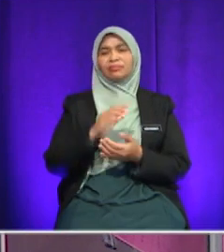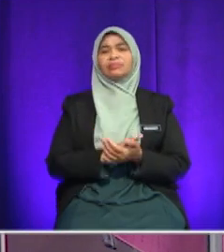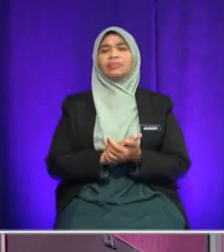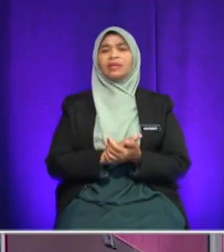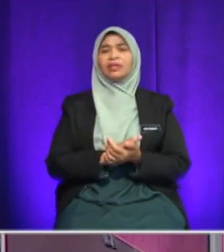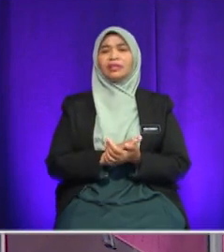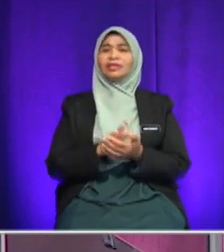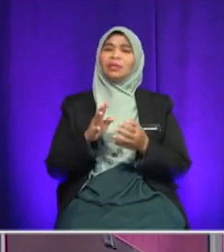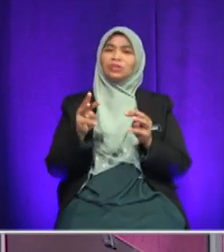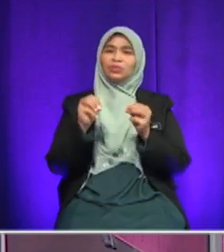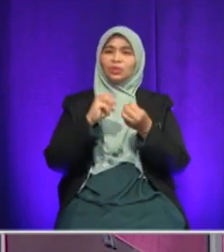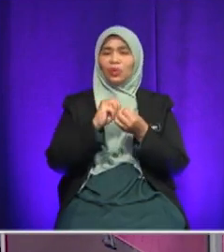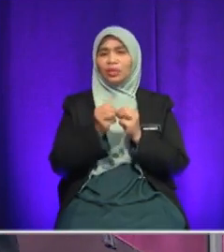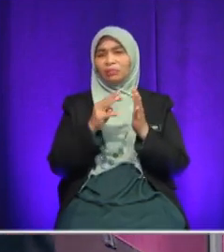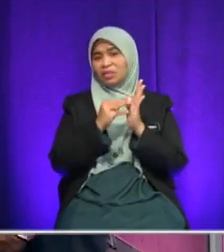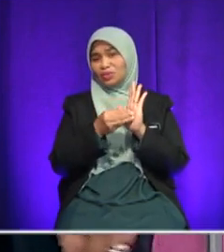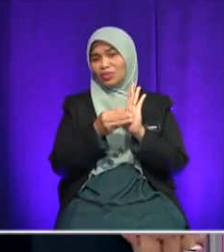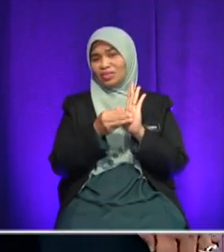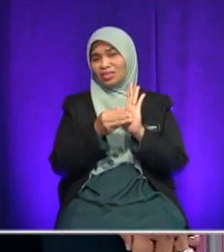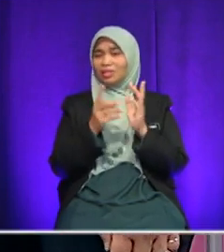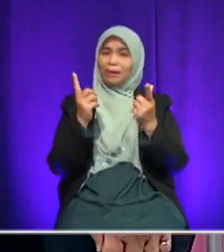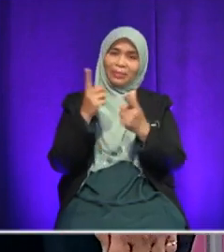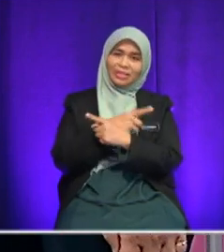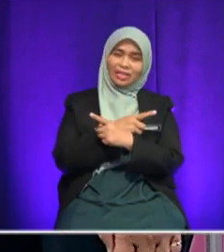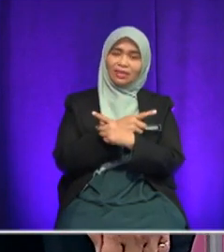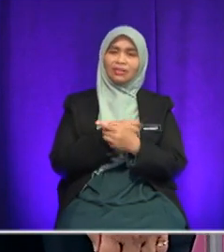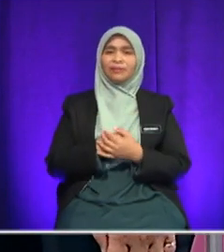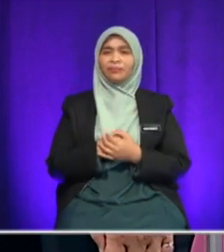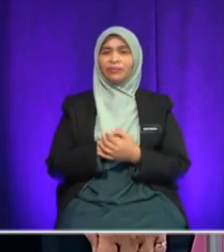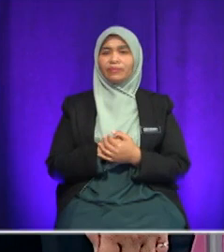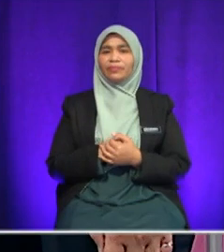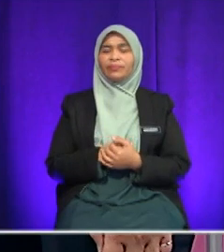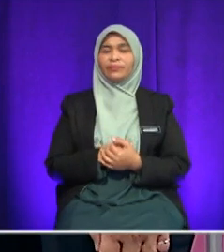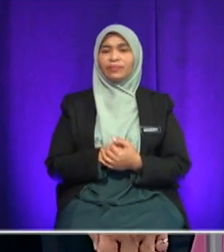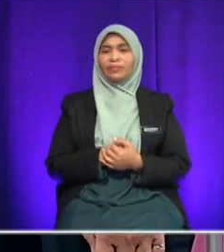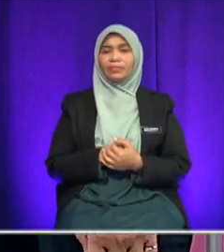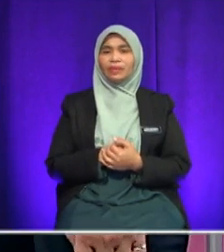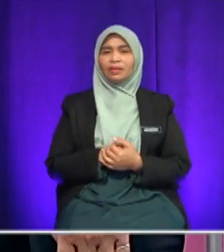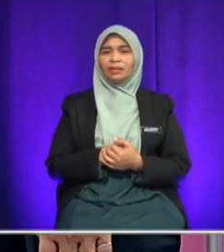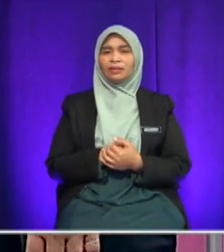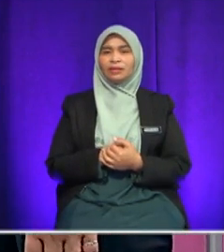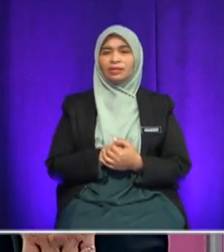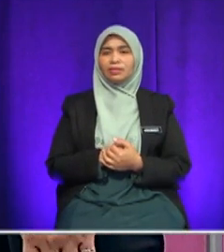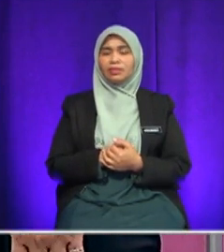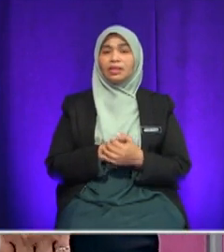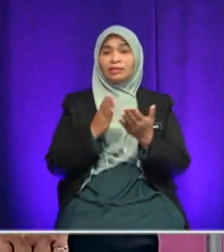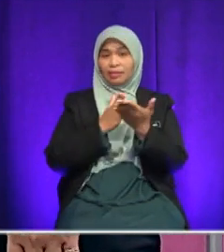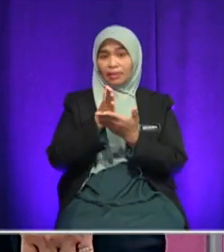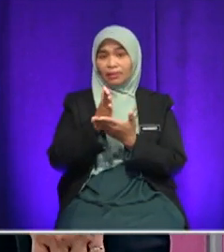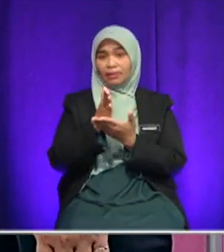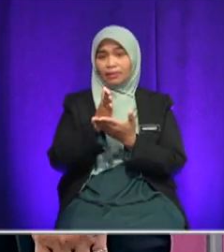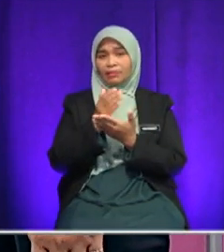jatuh. Apabila harga jatuh, kuantiti yang diminta ke atas barang akan meningkat. Okey.